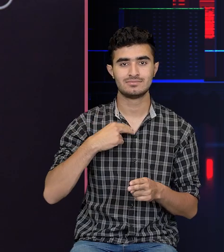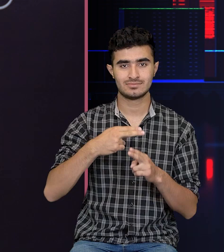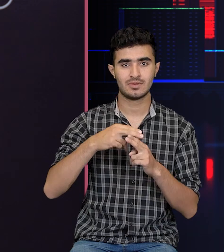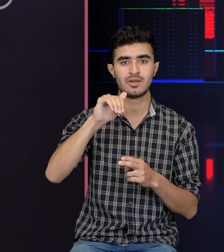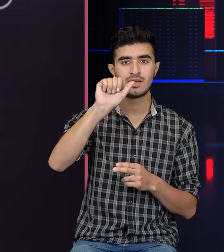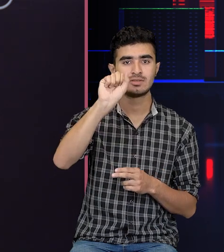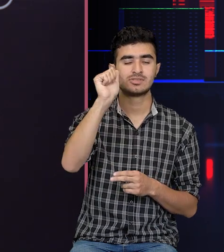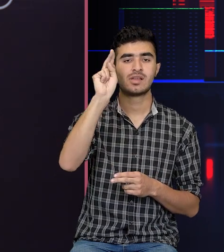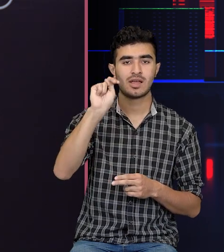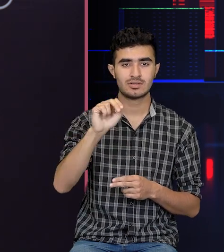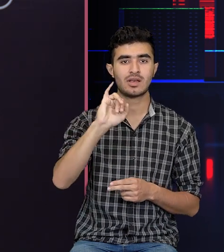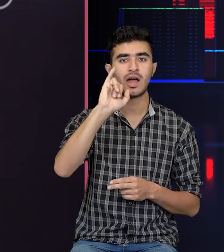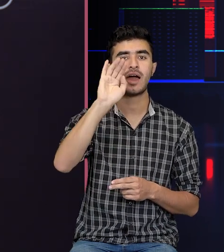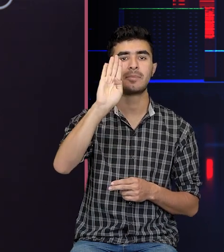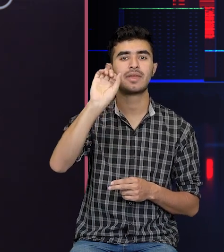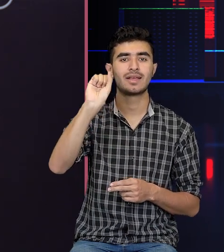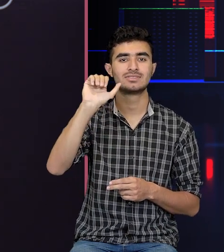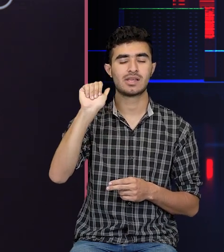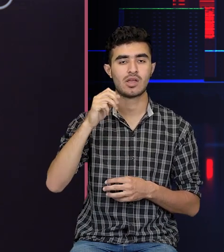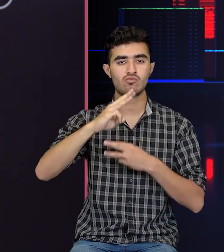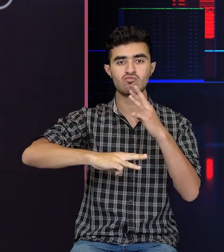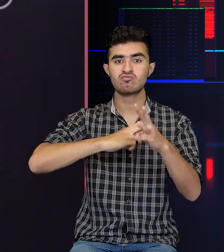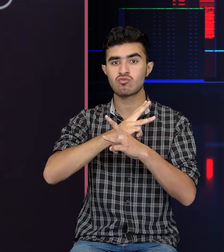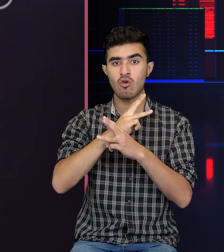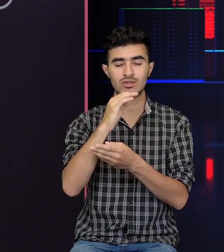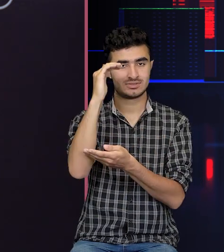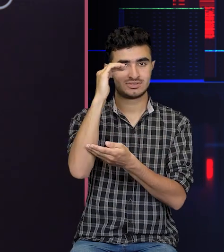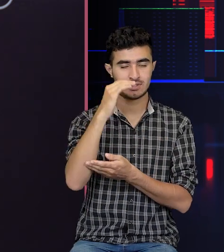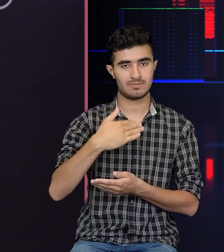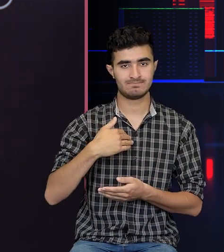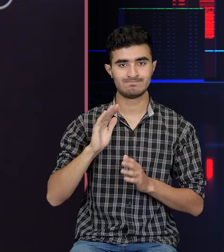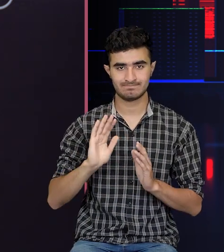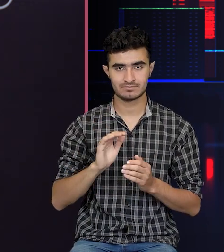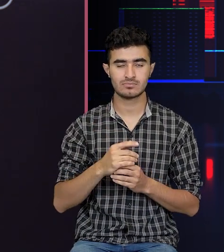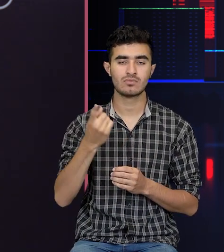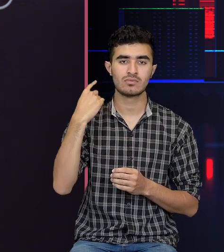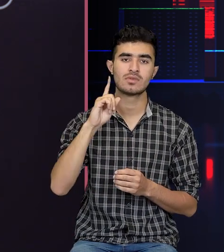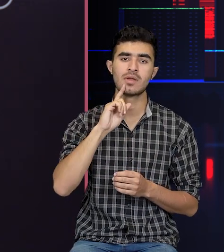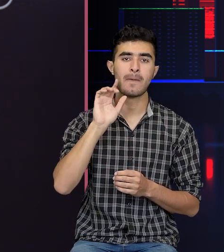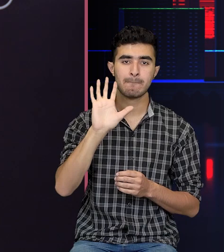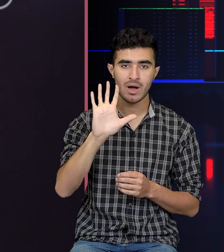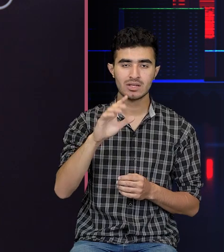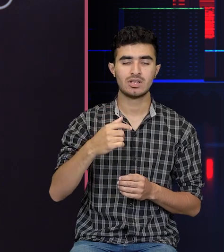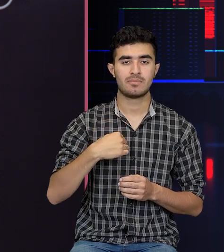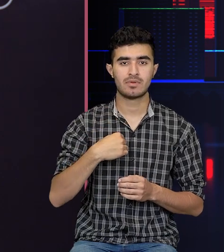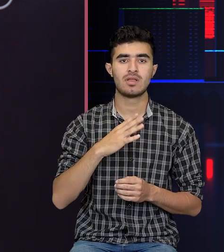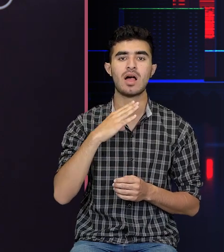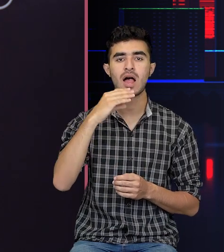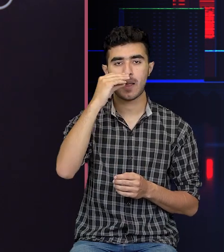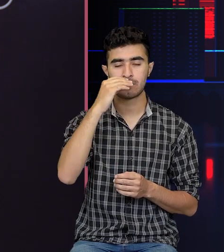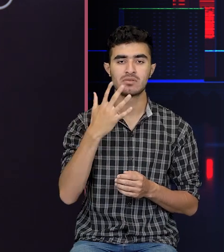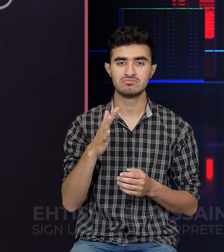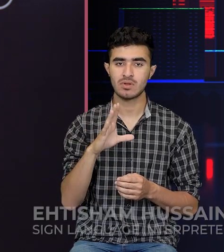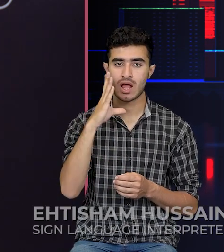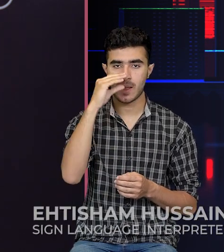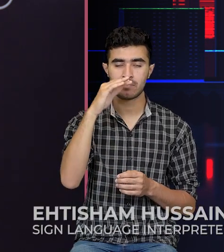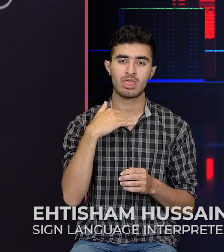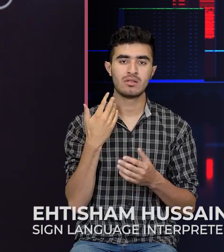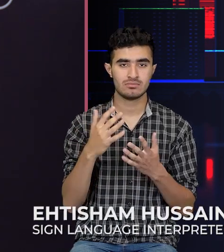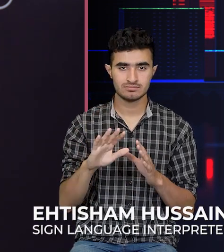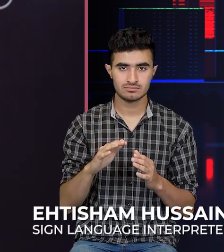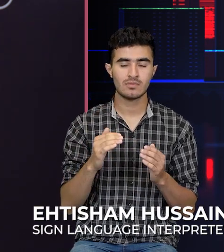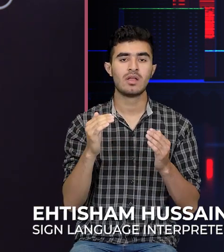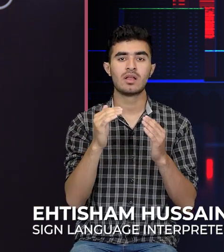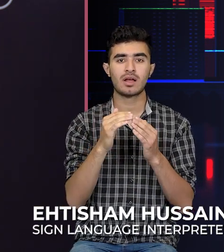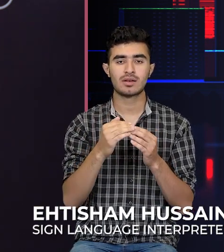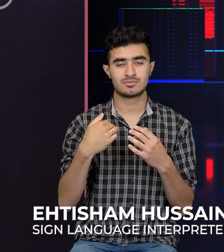आई एम एहसन रमज़ान IBSF वर्ल्ड चैम्पियन। 5 साल की एज में तकरीबन मेरी वालदा नहीं थी, उनका इंतकाल हो गया था। तो घर